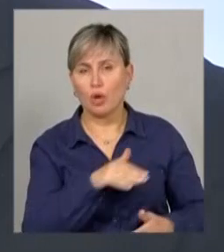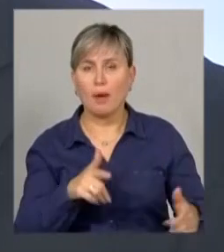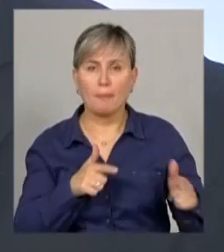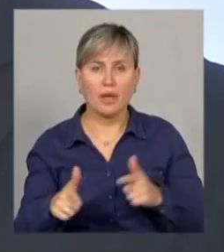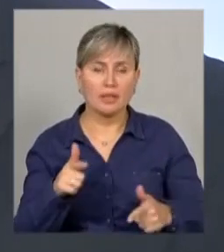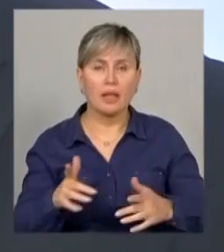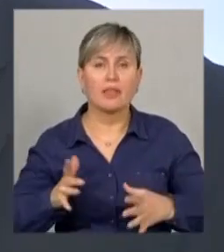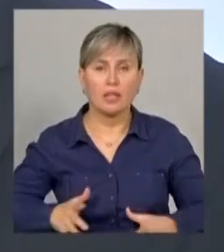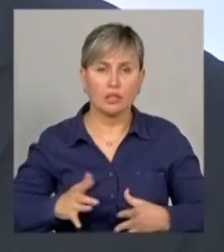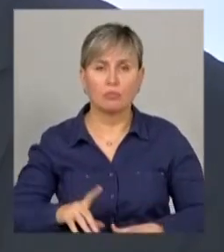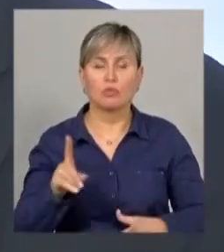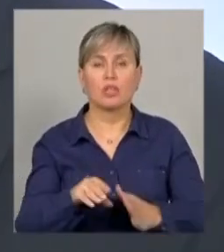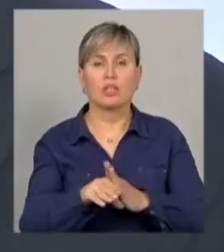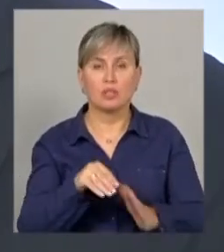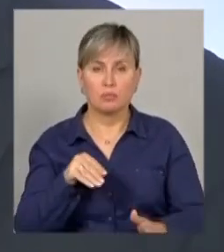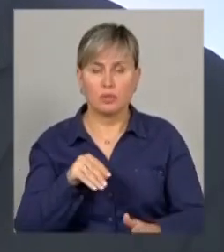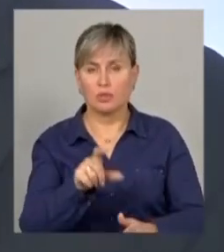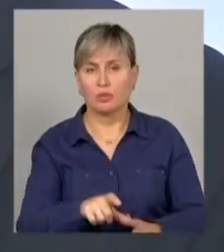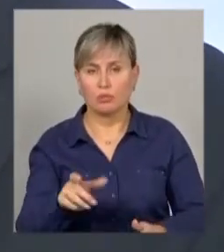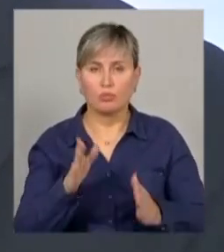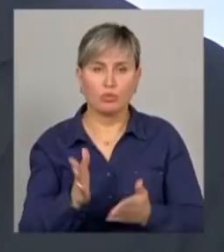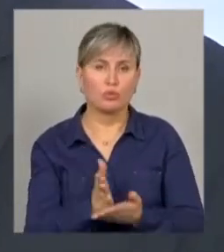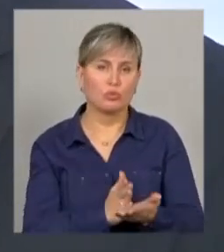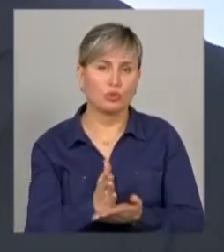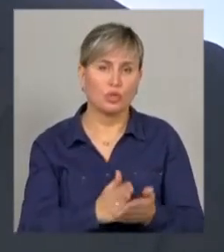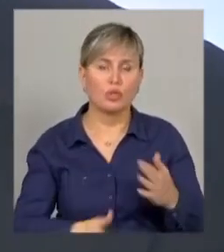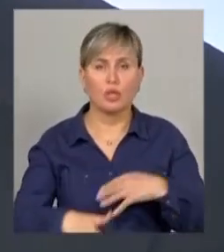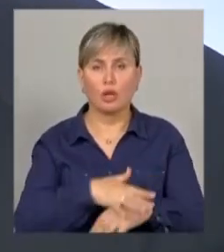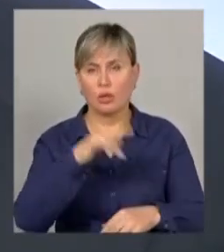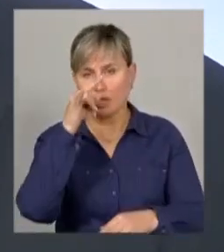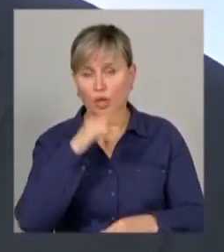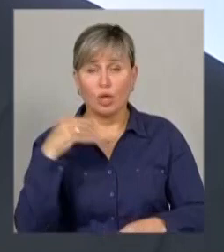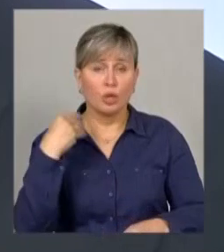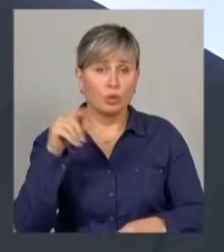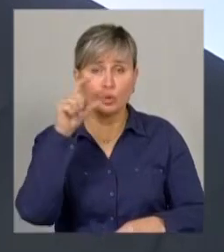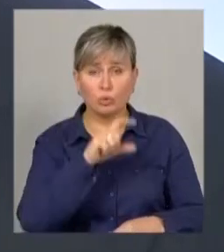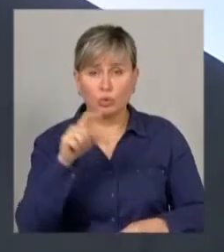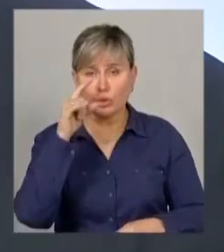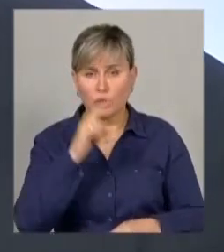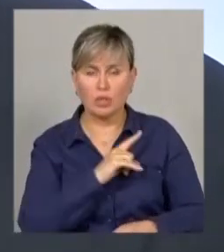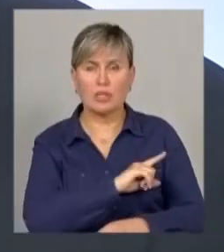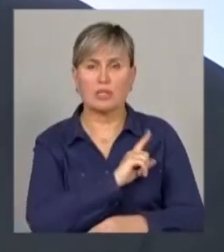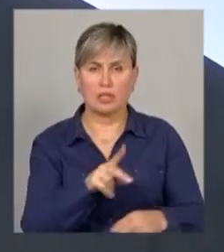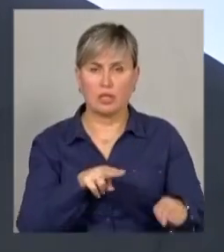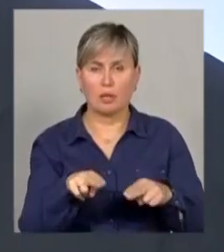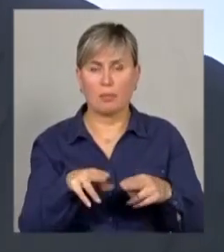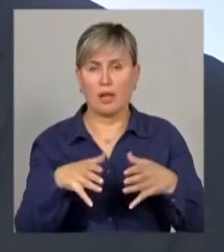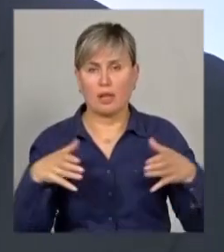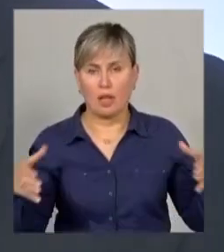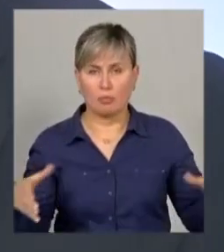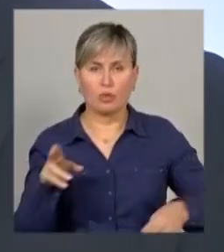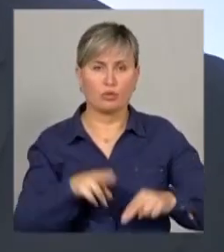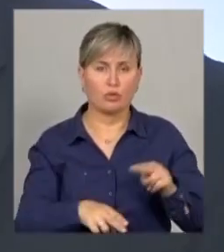надеемся что избранные депутаты будут служить народу Казахстана Турция как Казахстан строит сильный парламент Мы очень рады